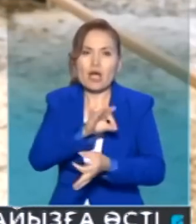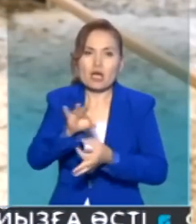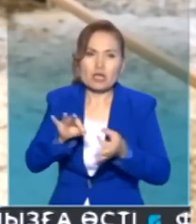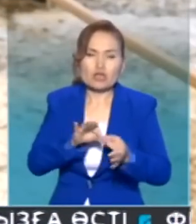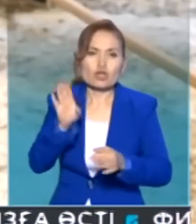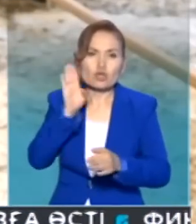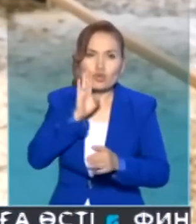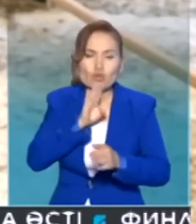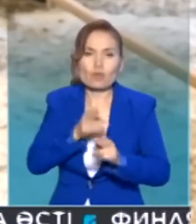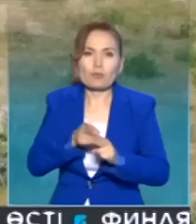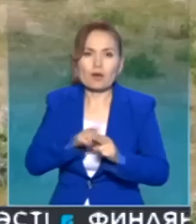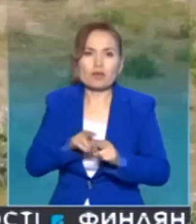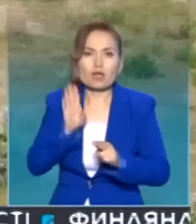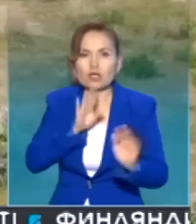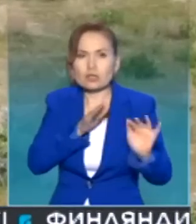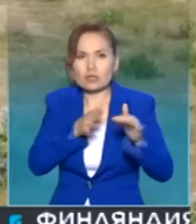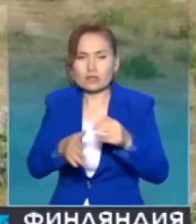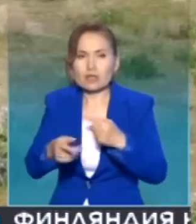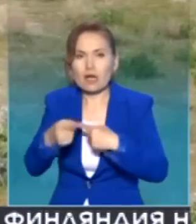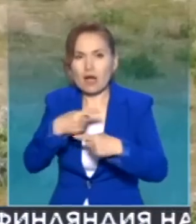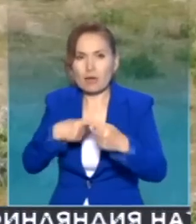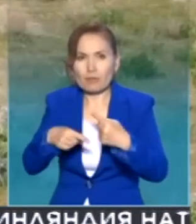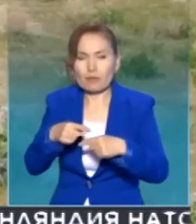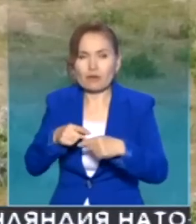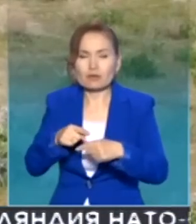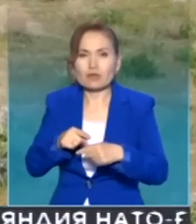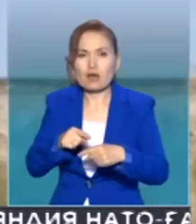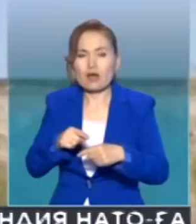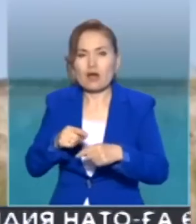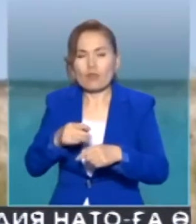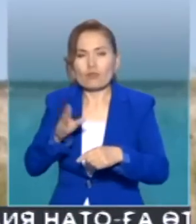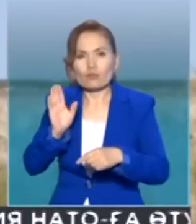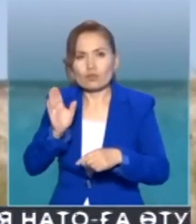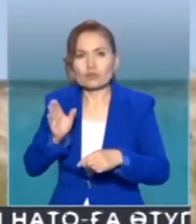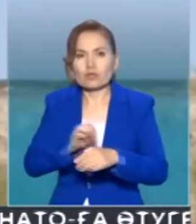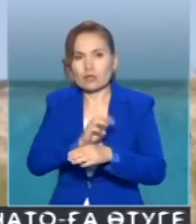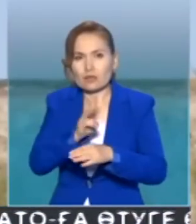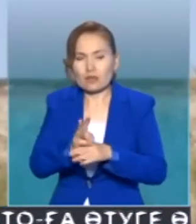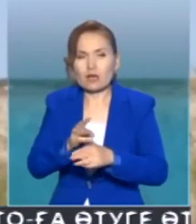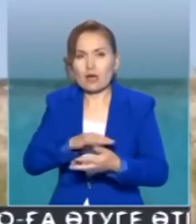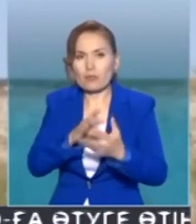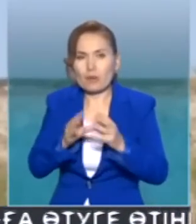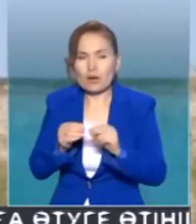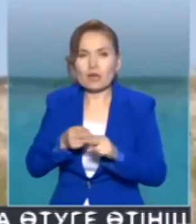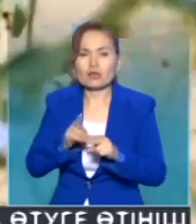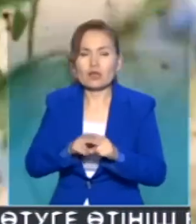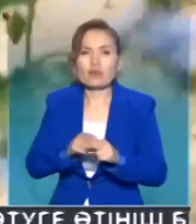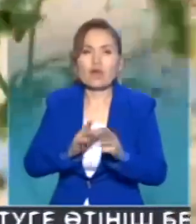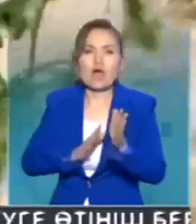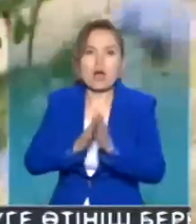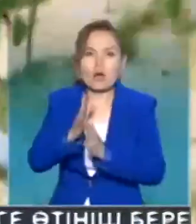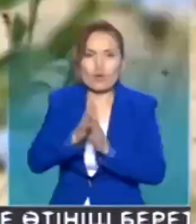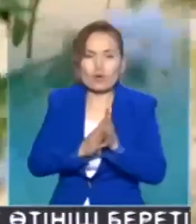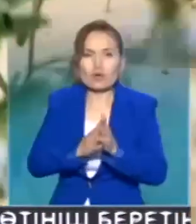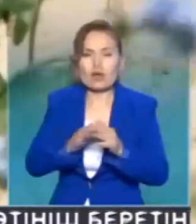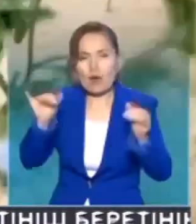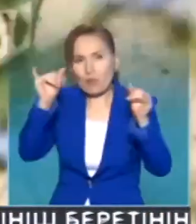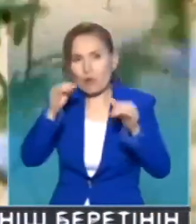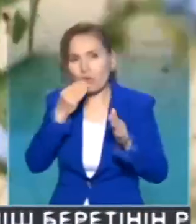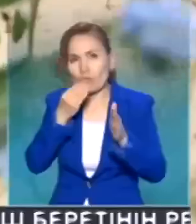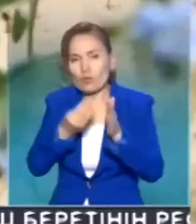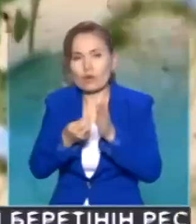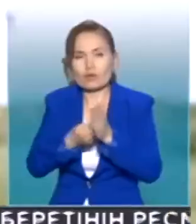барлығы теңізге қарай түсіп жатыр. Қыстан аман есен шыққан төртліктің аузы ерте көктемнен көкке жетіп, бүгінде қоң жинап